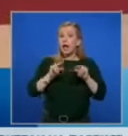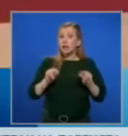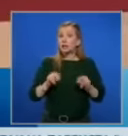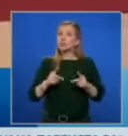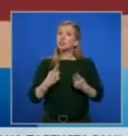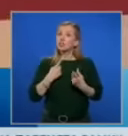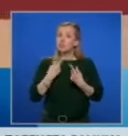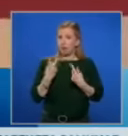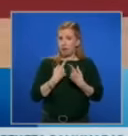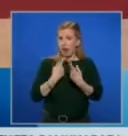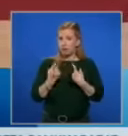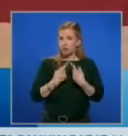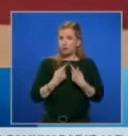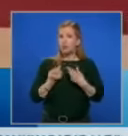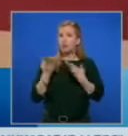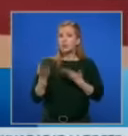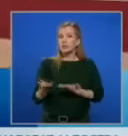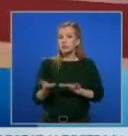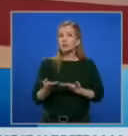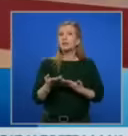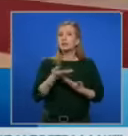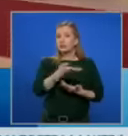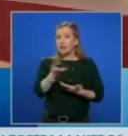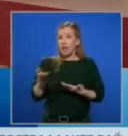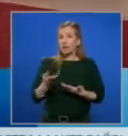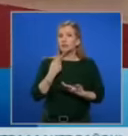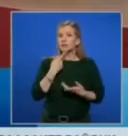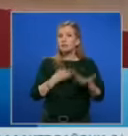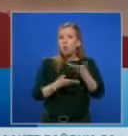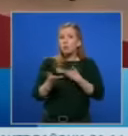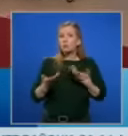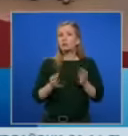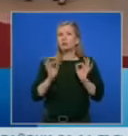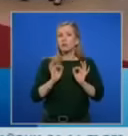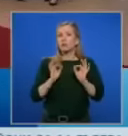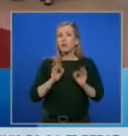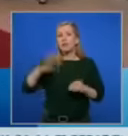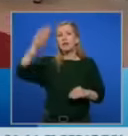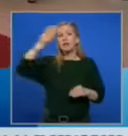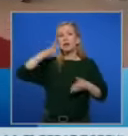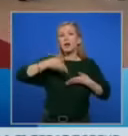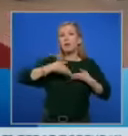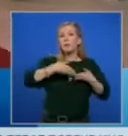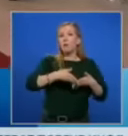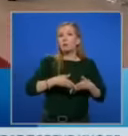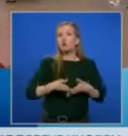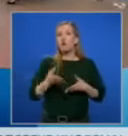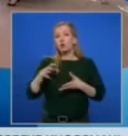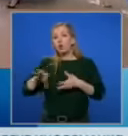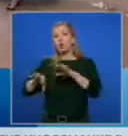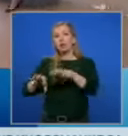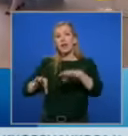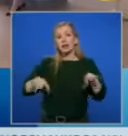води двустранни разговори с тях, за да обсъди конкретната военна помощ от отделните страни.